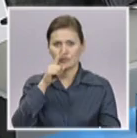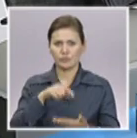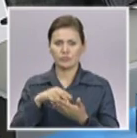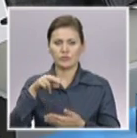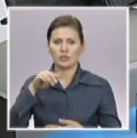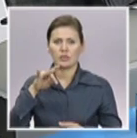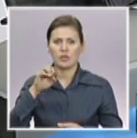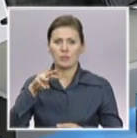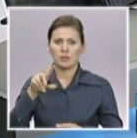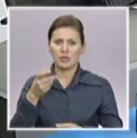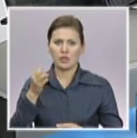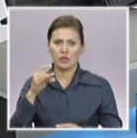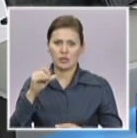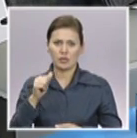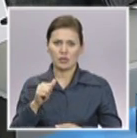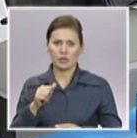Премьера,